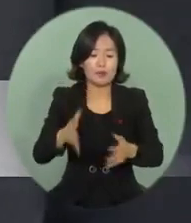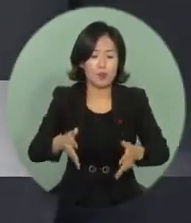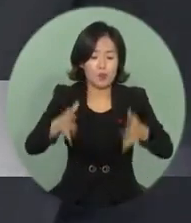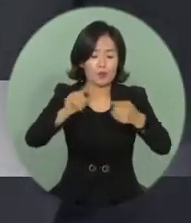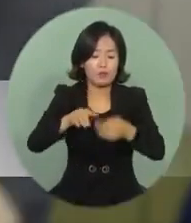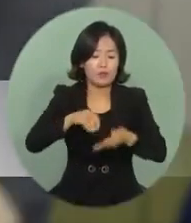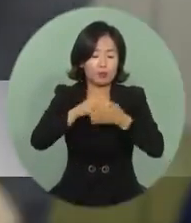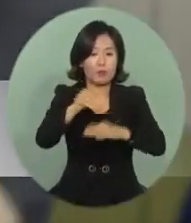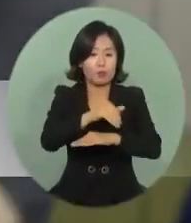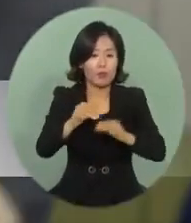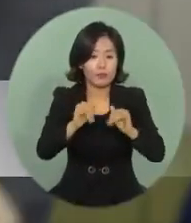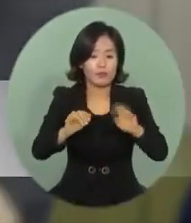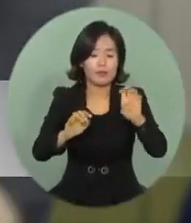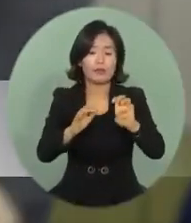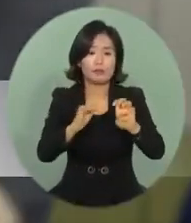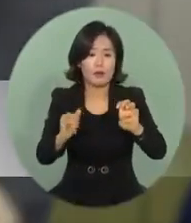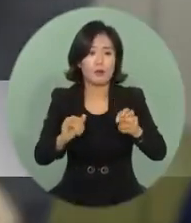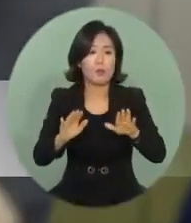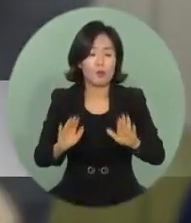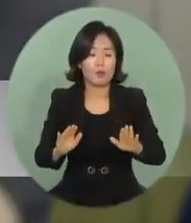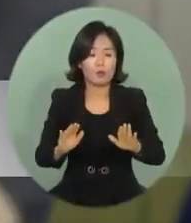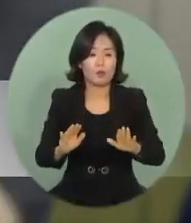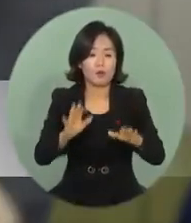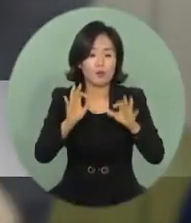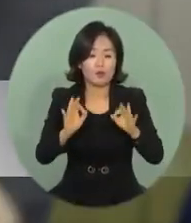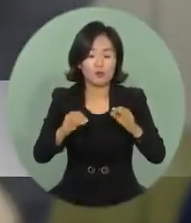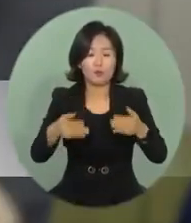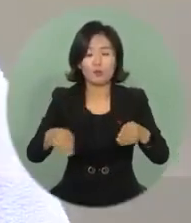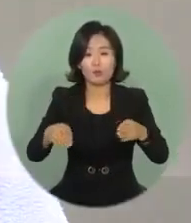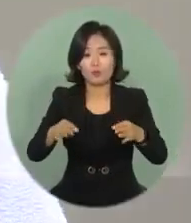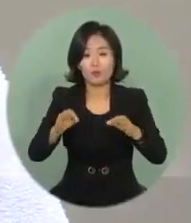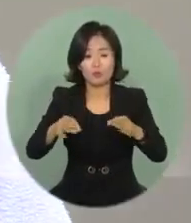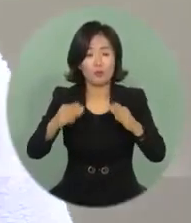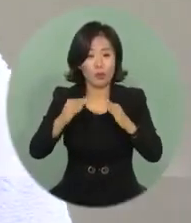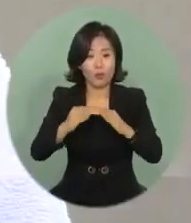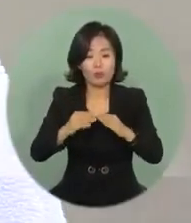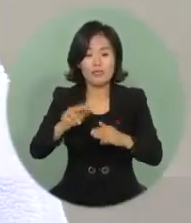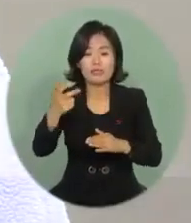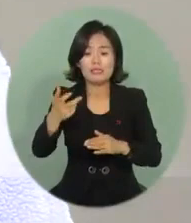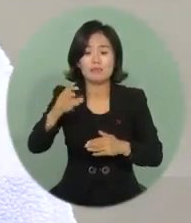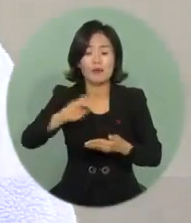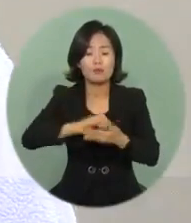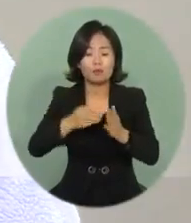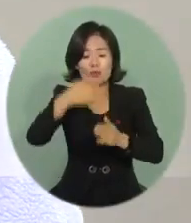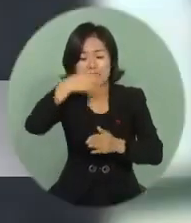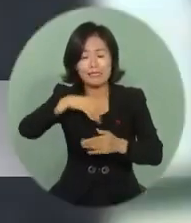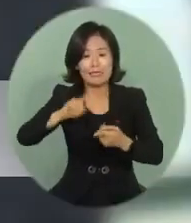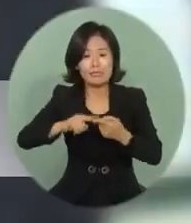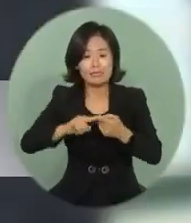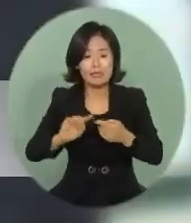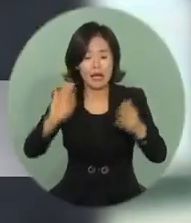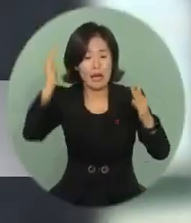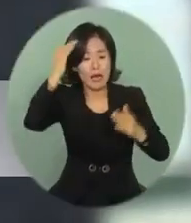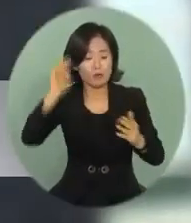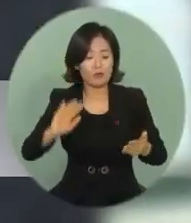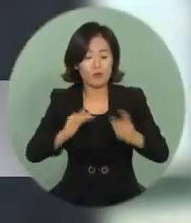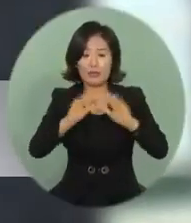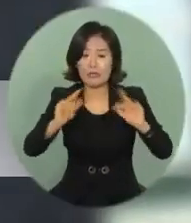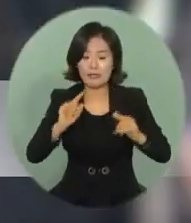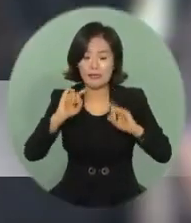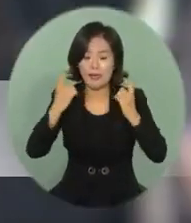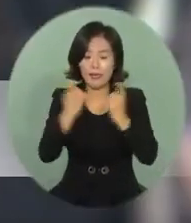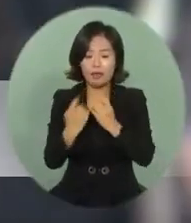등의 입주 예정자 40여명은 금융권이 매달 70만 원 상당의이자 상환을 한국 건설이 아닌